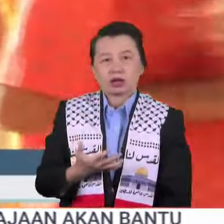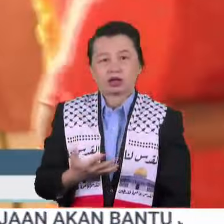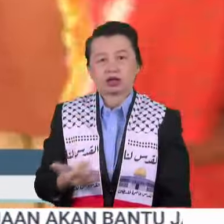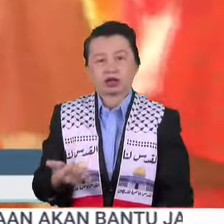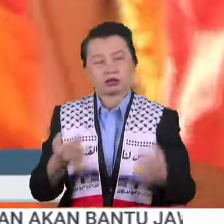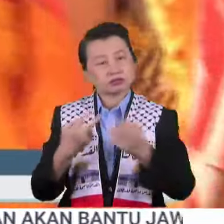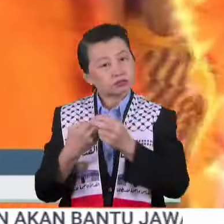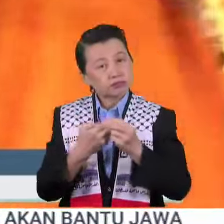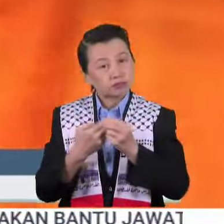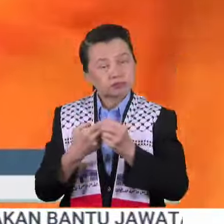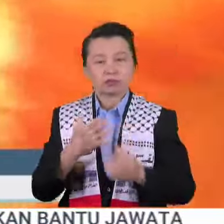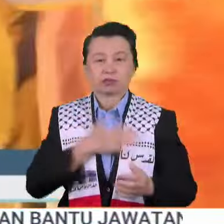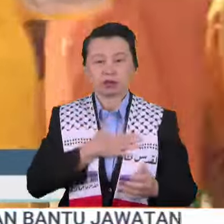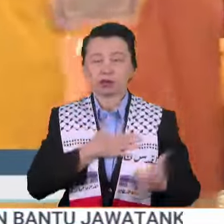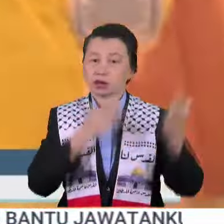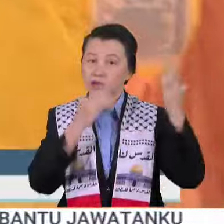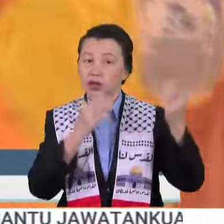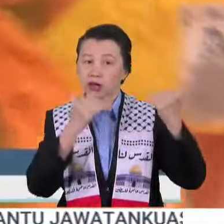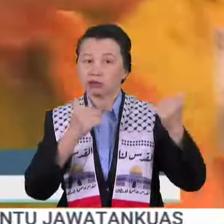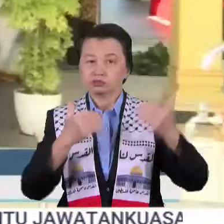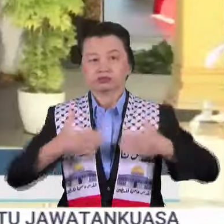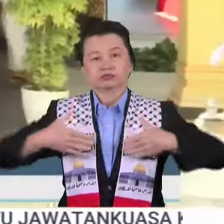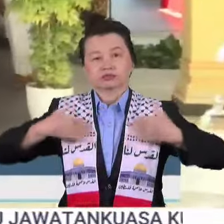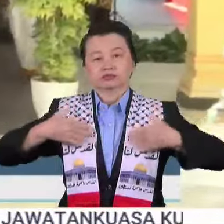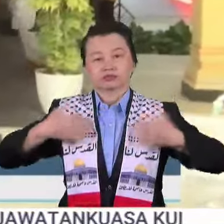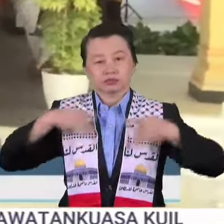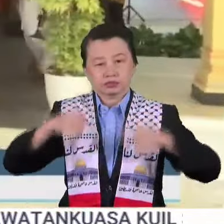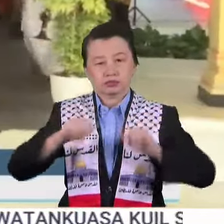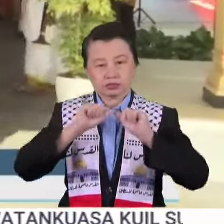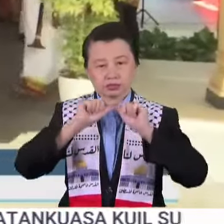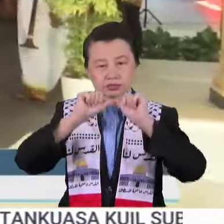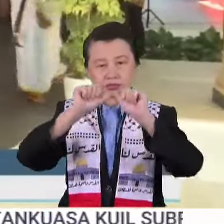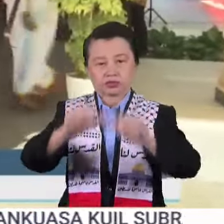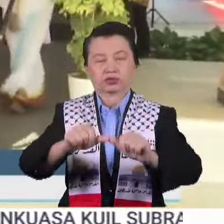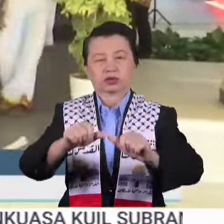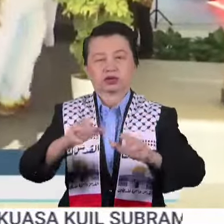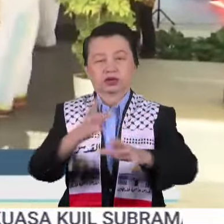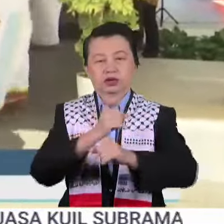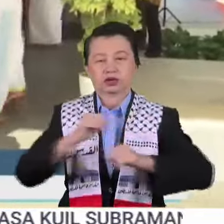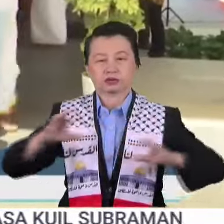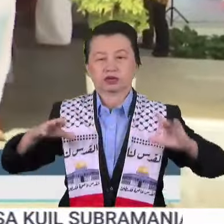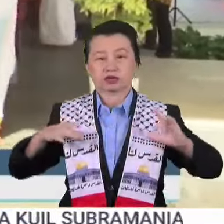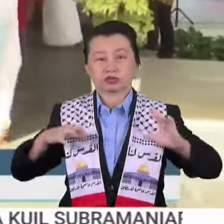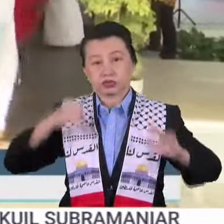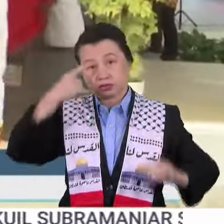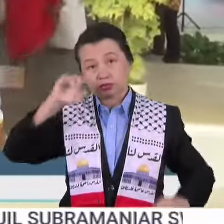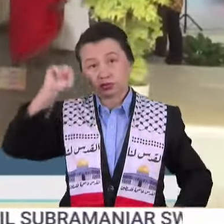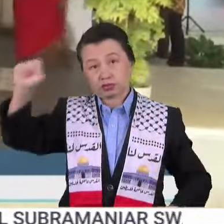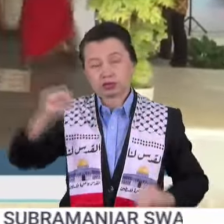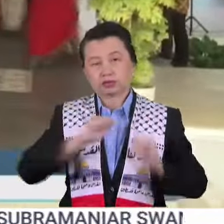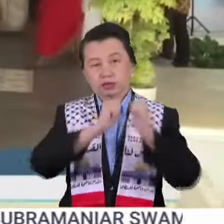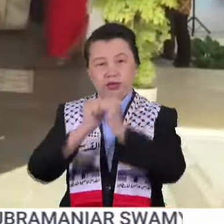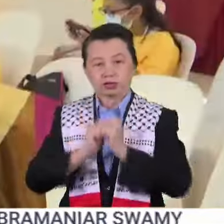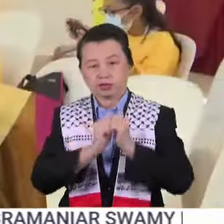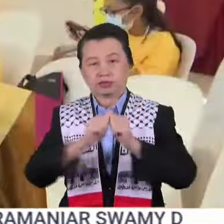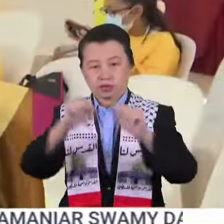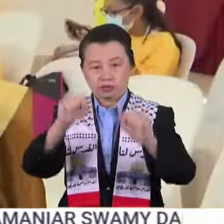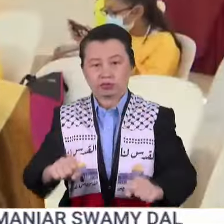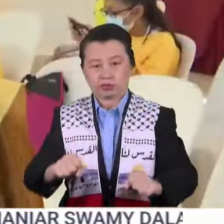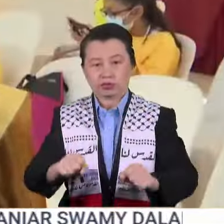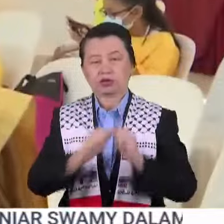dia. Harapan saya supaya kemeriahan ini terus dapat cuti untuk Sabah. Kita sama-sama semua